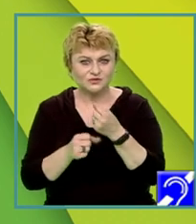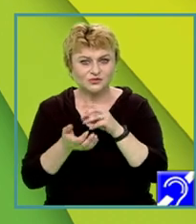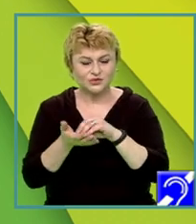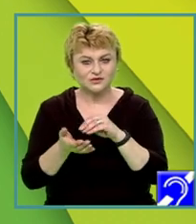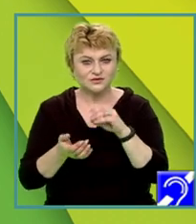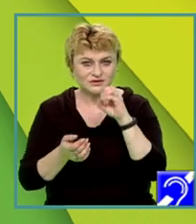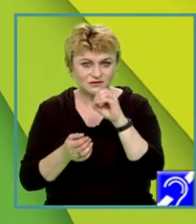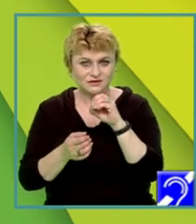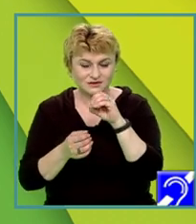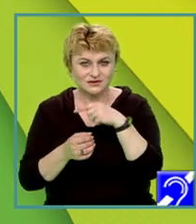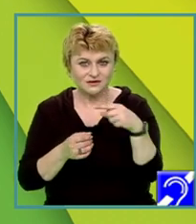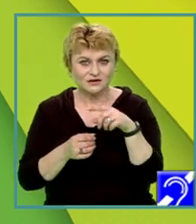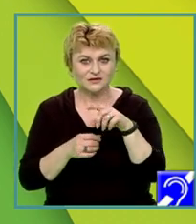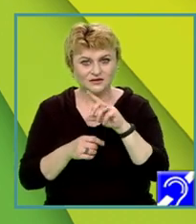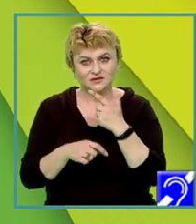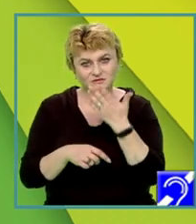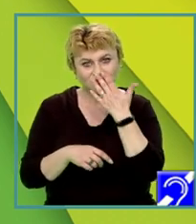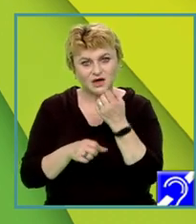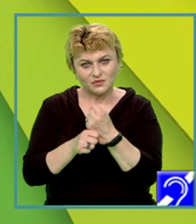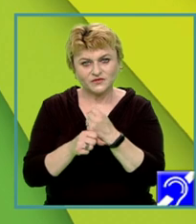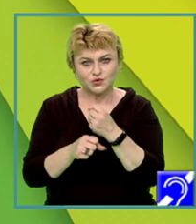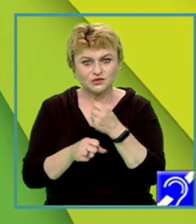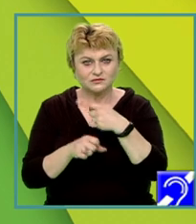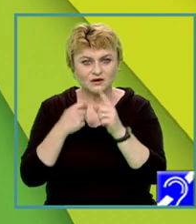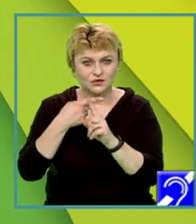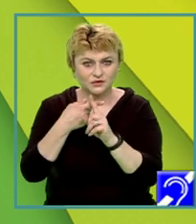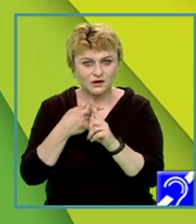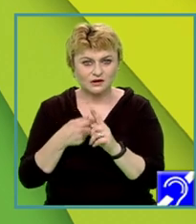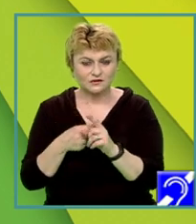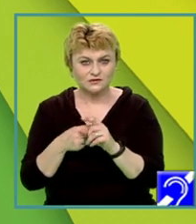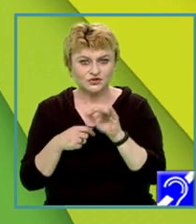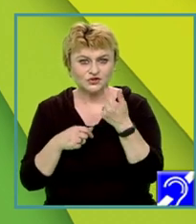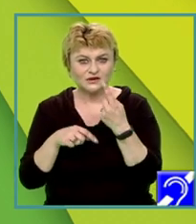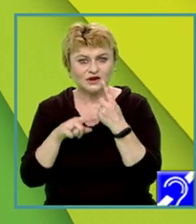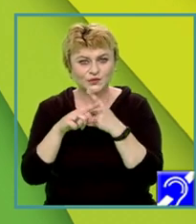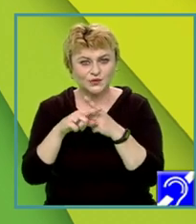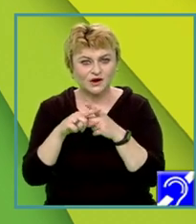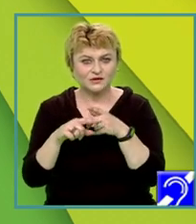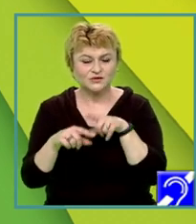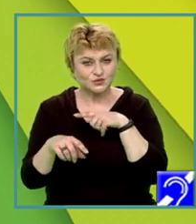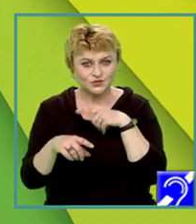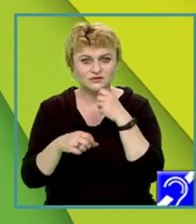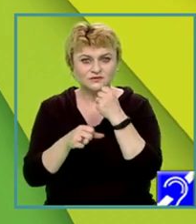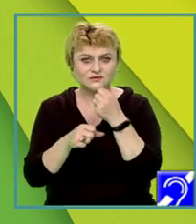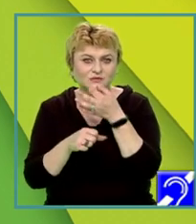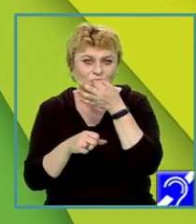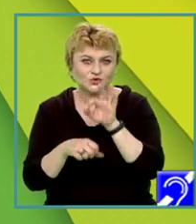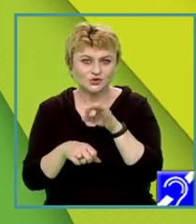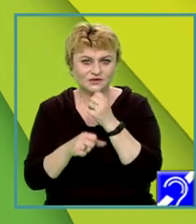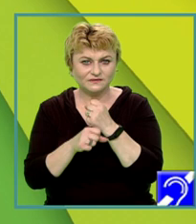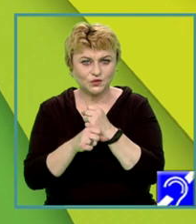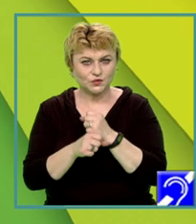făcut adunare în baza faptului că adunările poate sunt mai ușor de efectuat